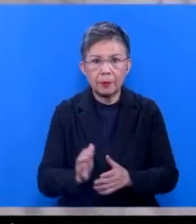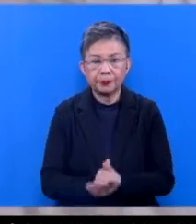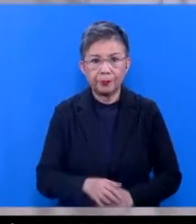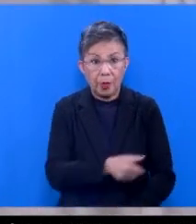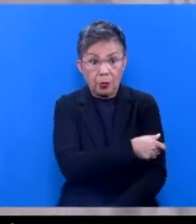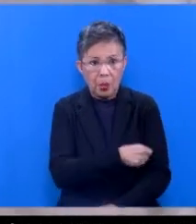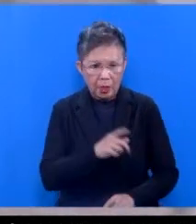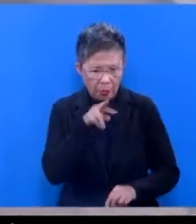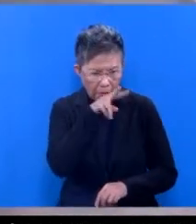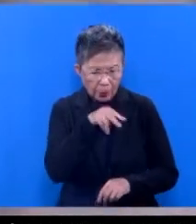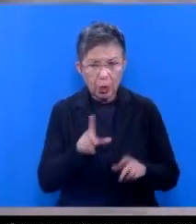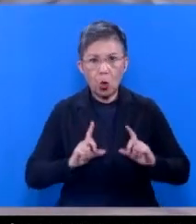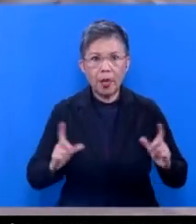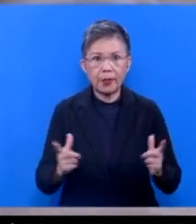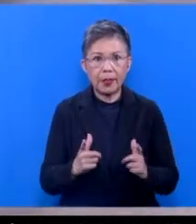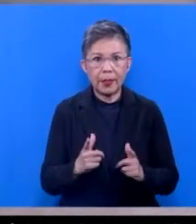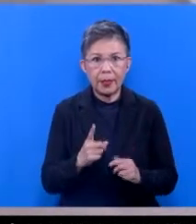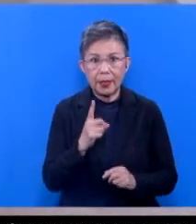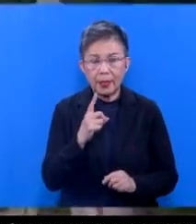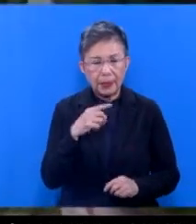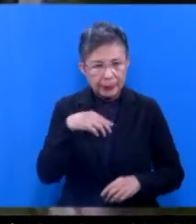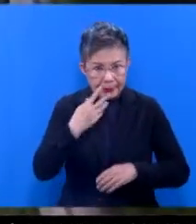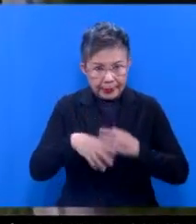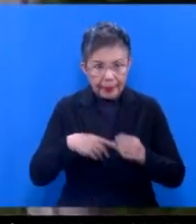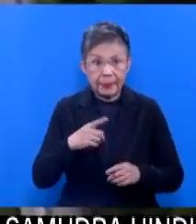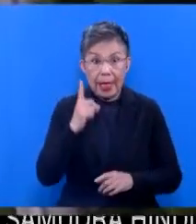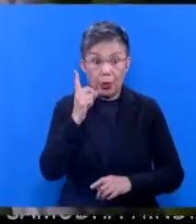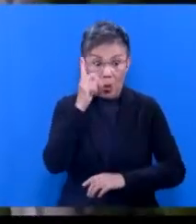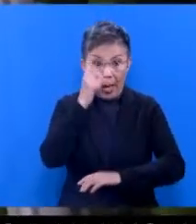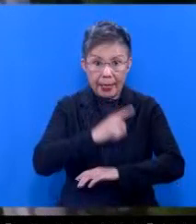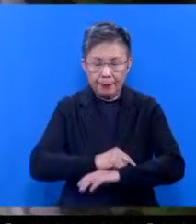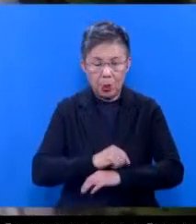selanjutnya akan mengawasi lokasi ini 1x24 jam.